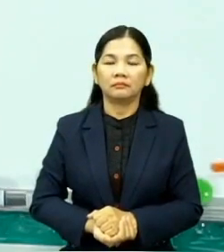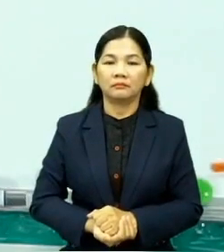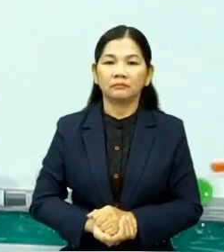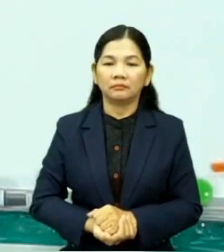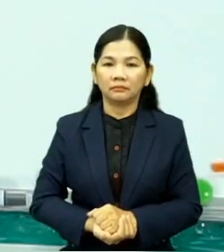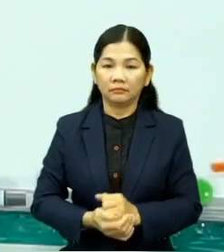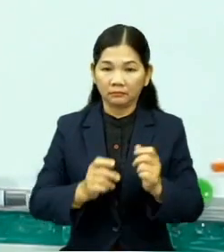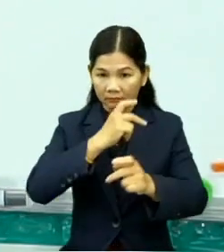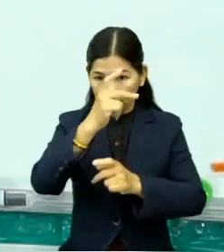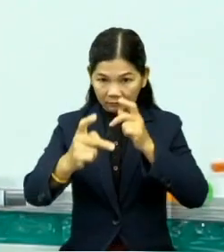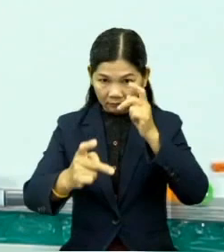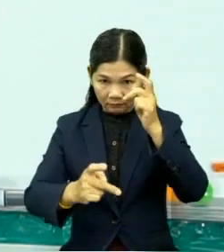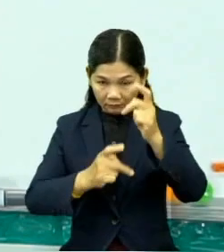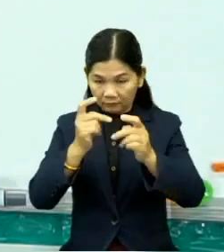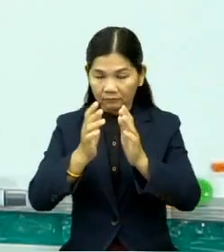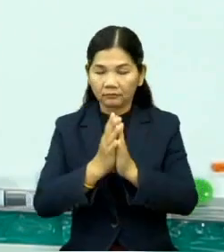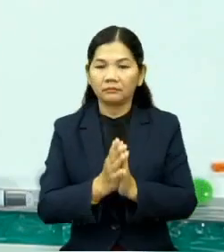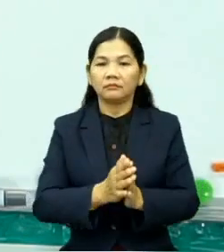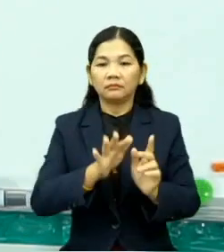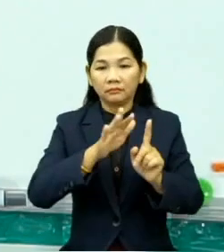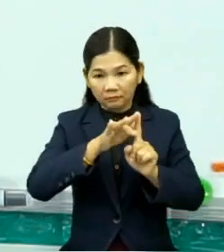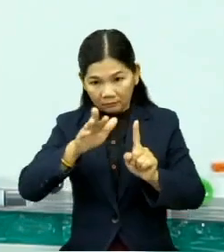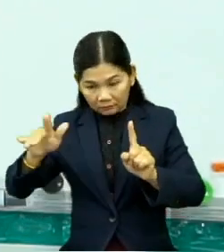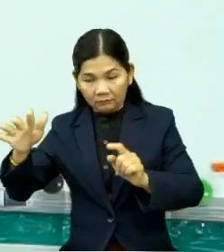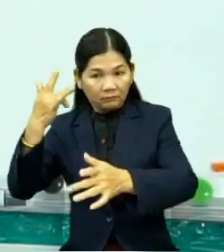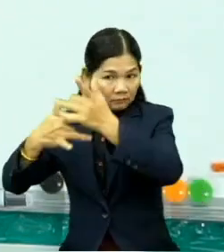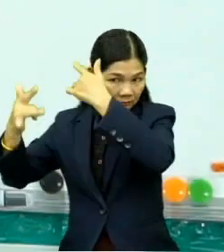គ្រឿងភ្លេងបុរាណខ្មែ